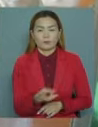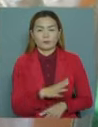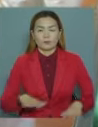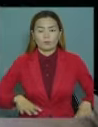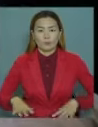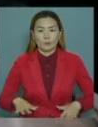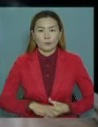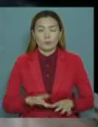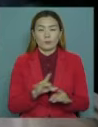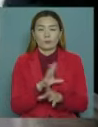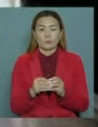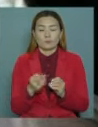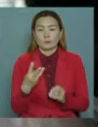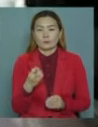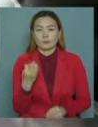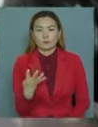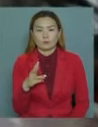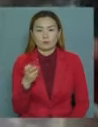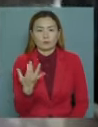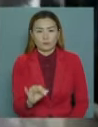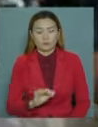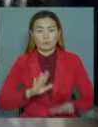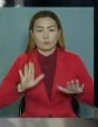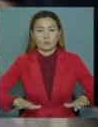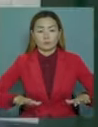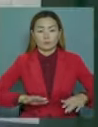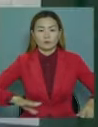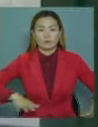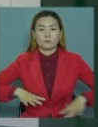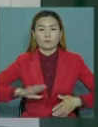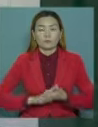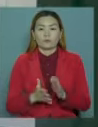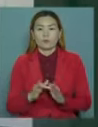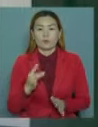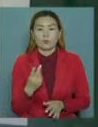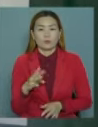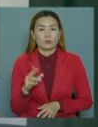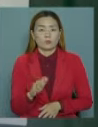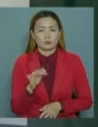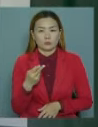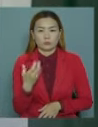рыночных. Отметим, что 13-14 мая здесь на рынке состоится ярмарка